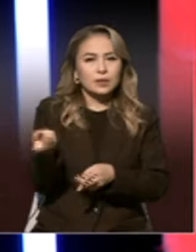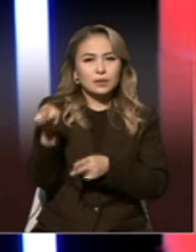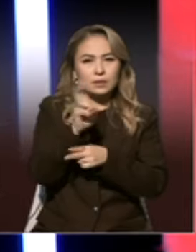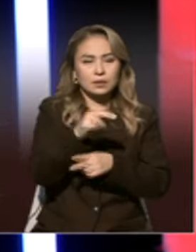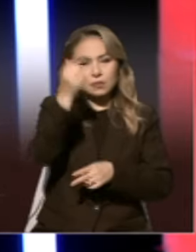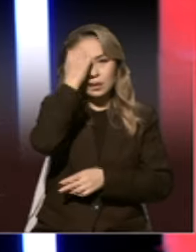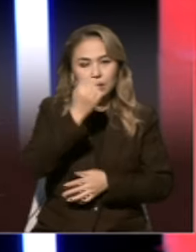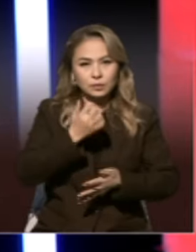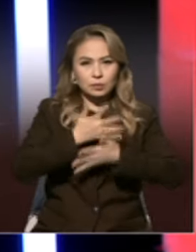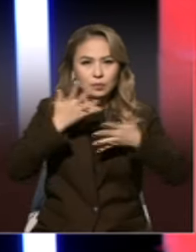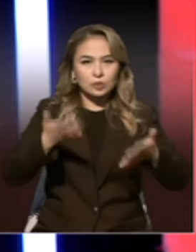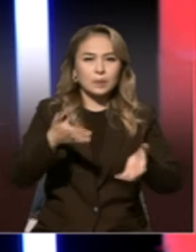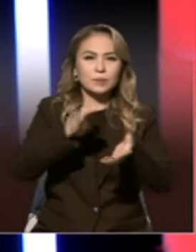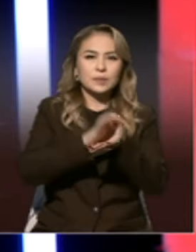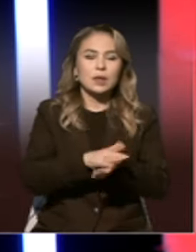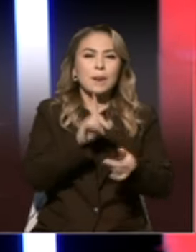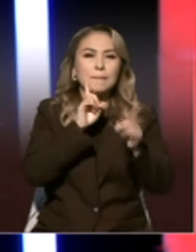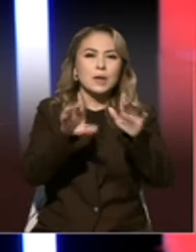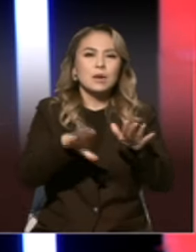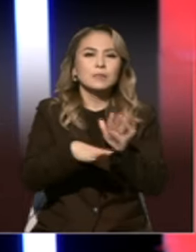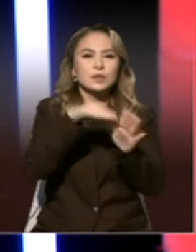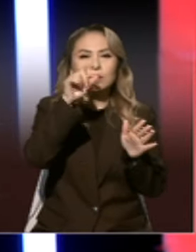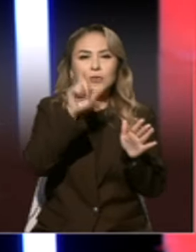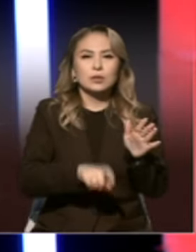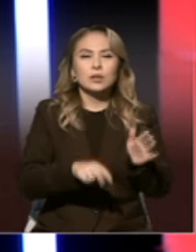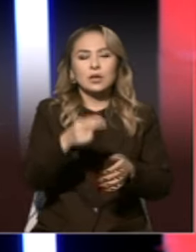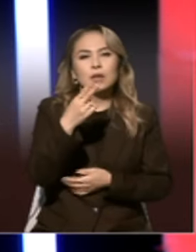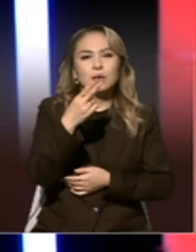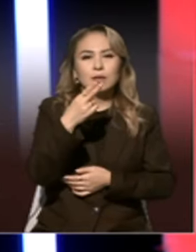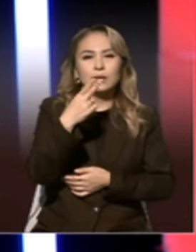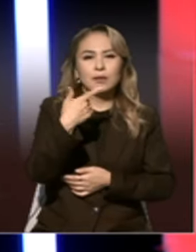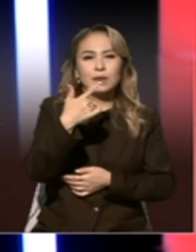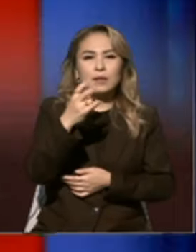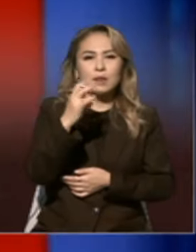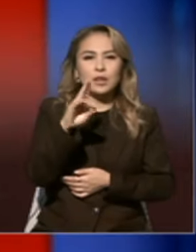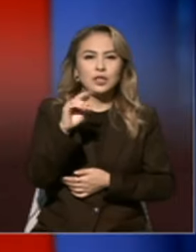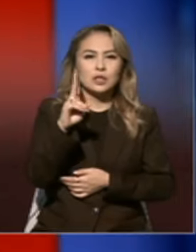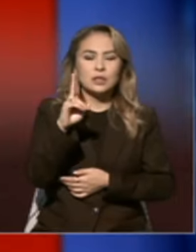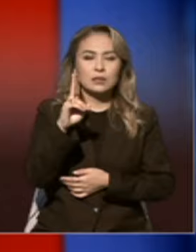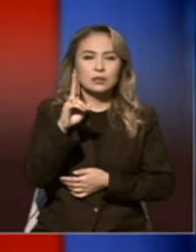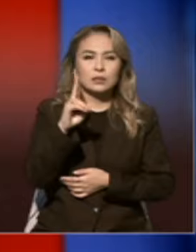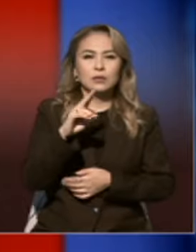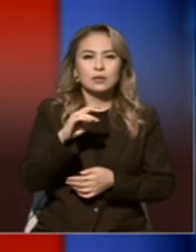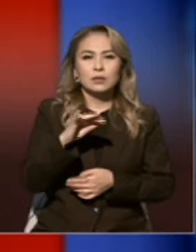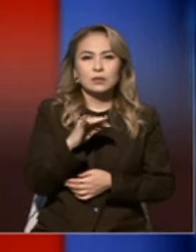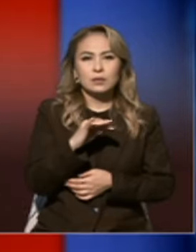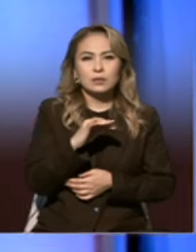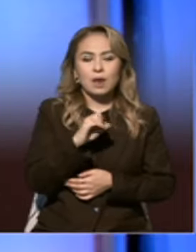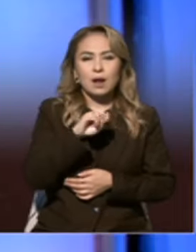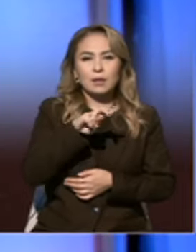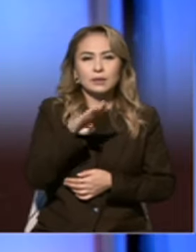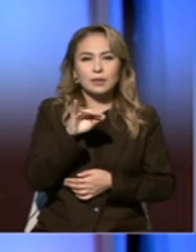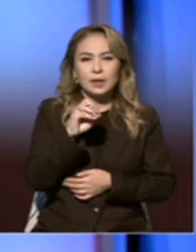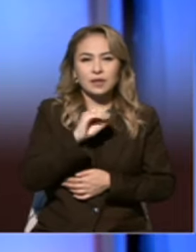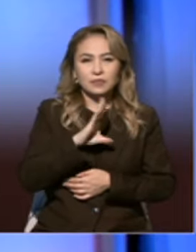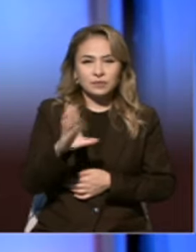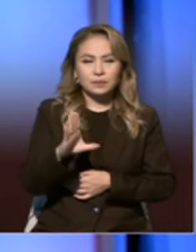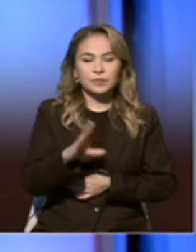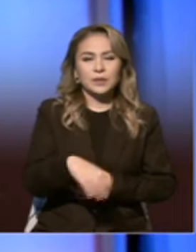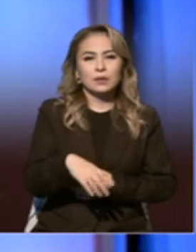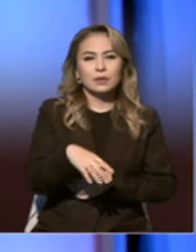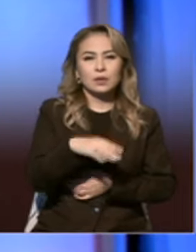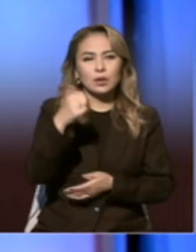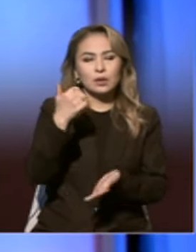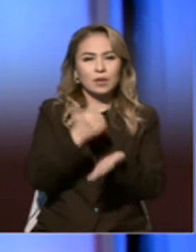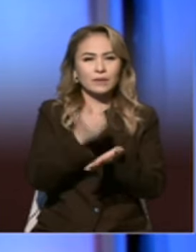Өздеріңізді таныстырып өтсем, парламент сенатының депутаты Геннадий Шиповских, парламент мәжілісінің депутаты Аманжол Әлтаев, география